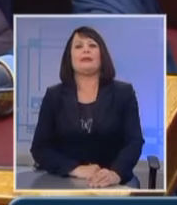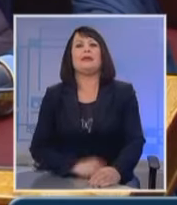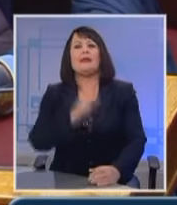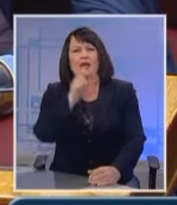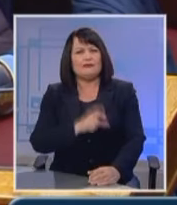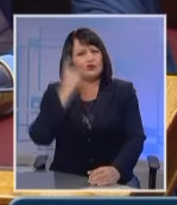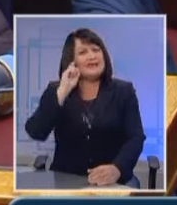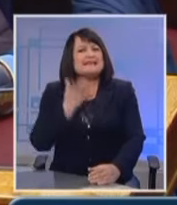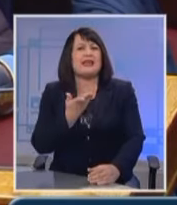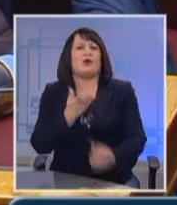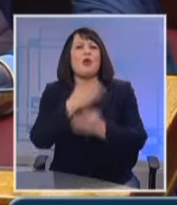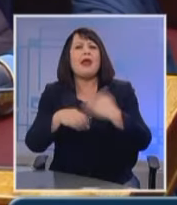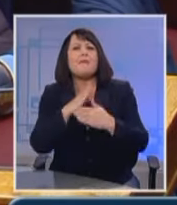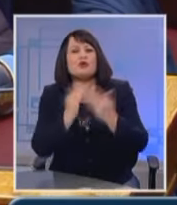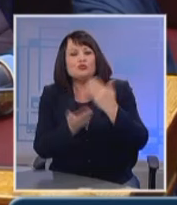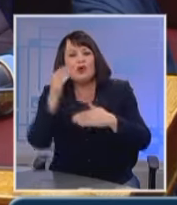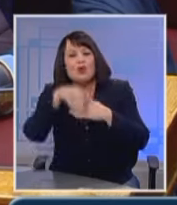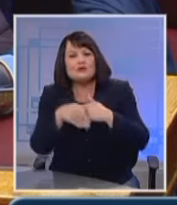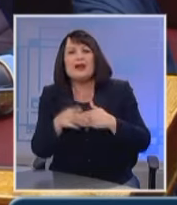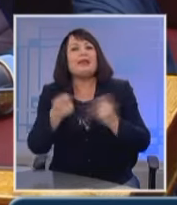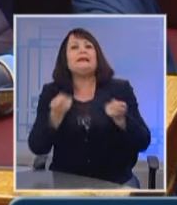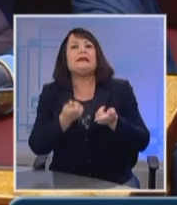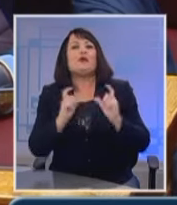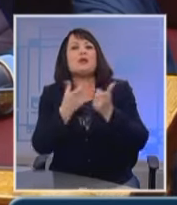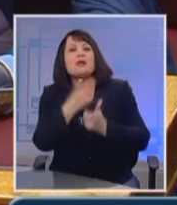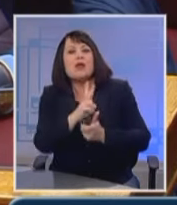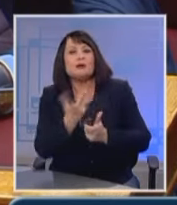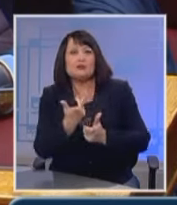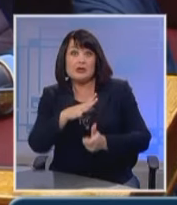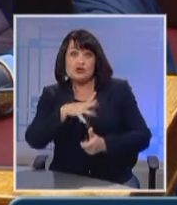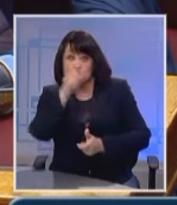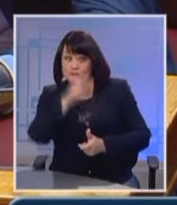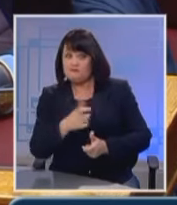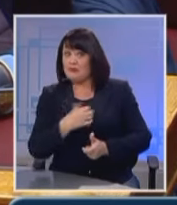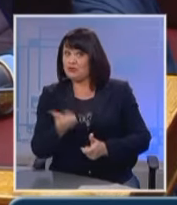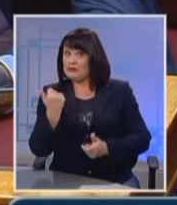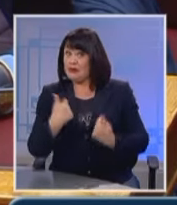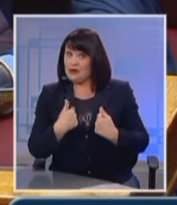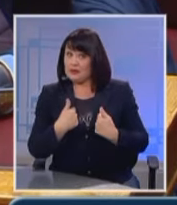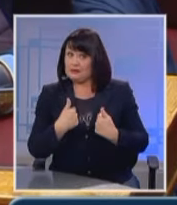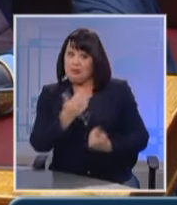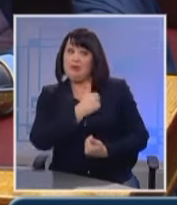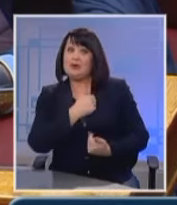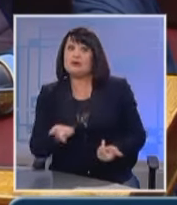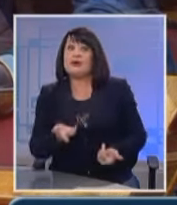του. Και αυτό το πράγμα σημαίνει ότι ίσως δεν μας έχετε εμπιστοσύνη.